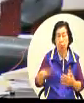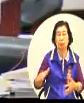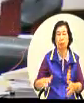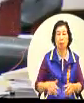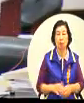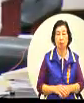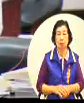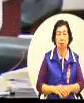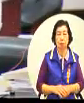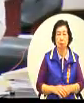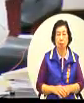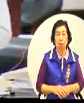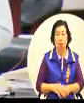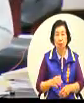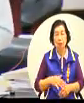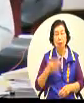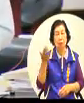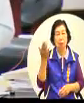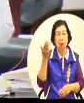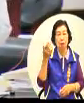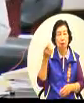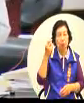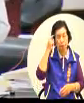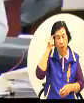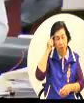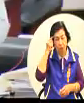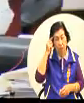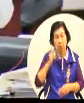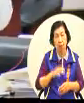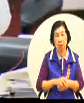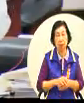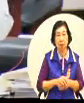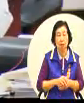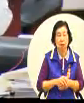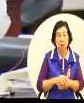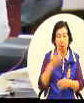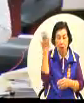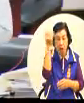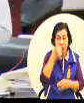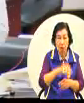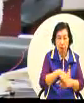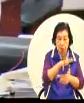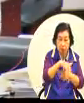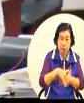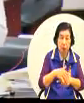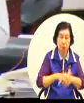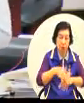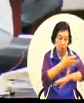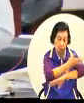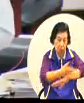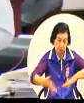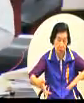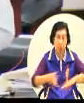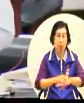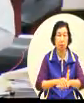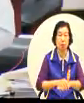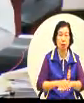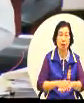我当时候的看法认为老农溪跟男子先溪是我们高屏区